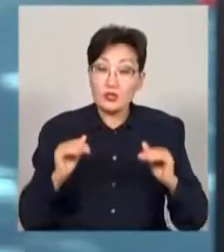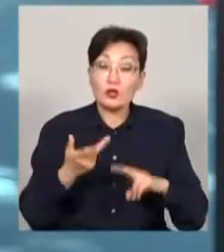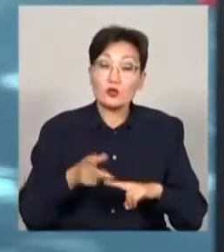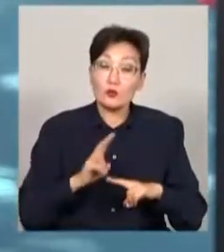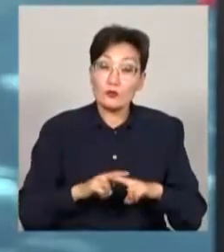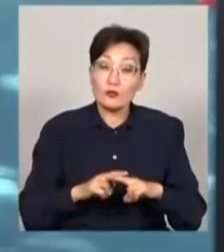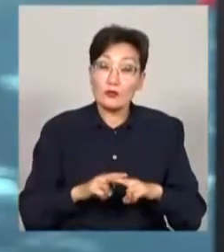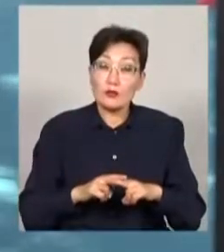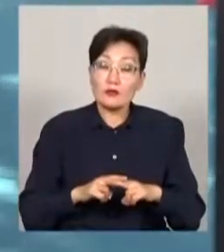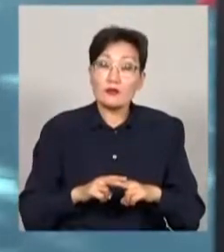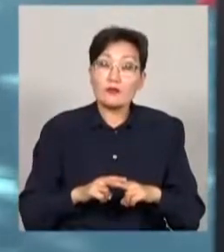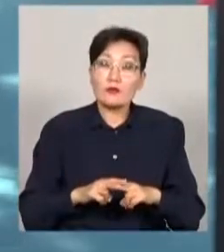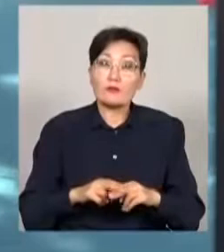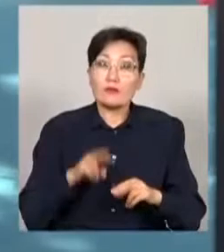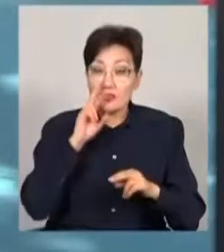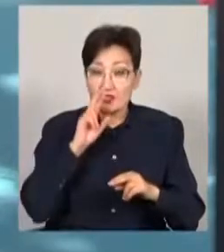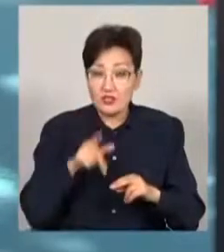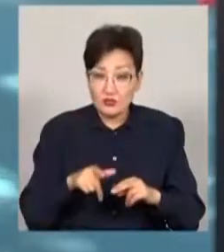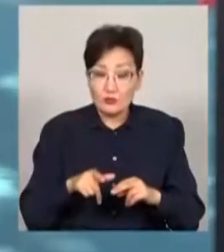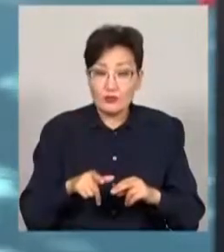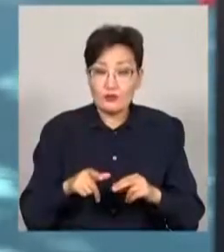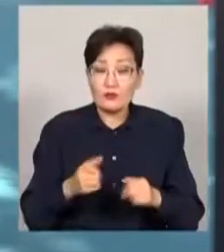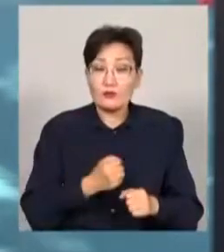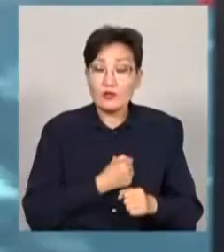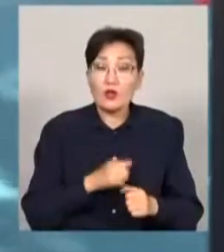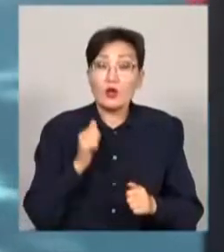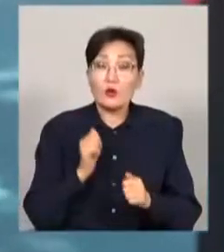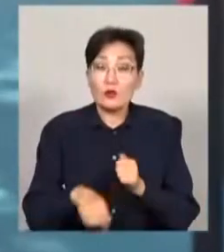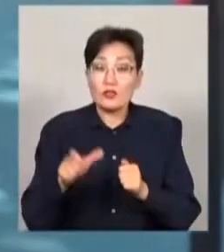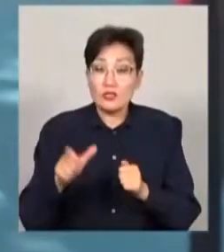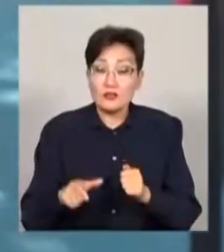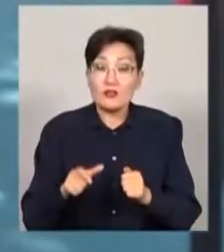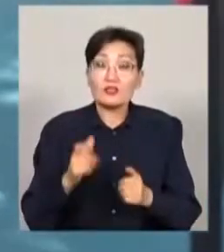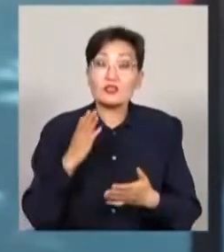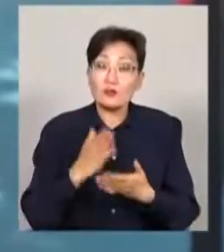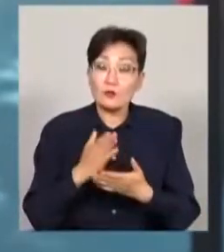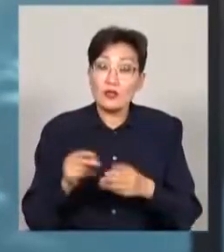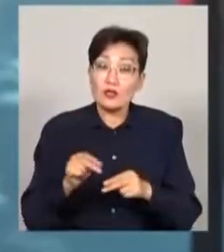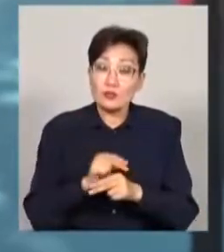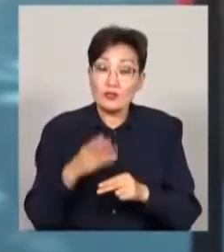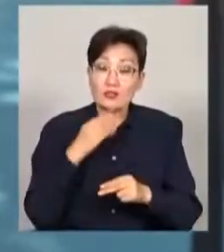которые оступились. К сожалению, да, оступились, но вот у каждого человека все-таки есть шанс исправить свою